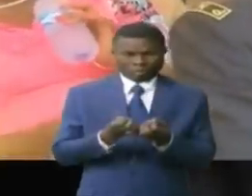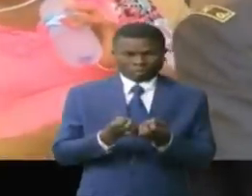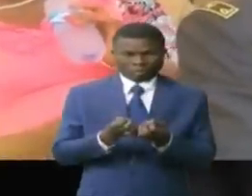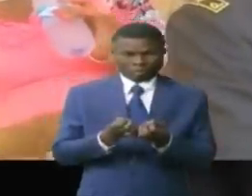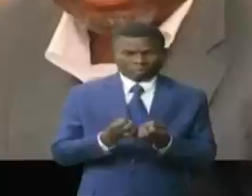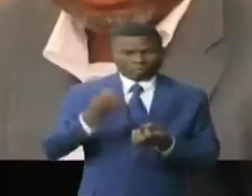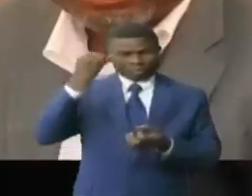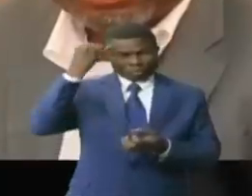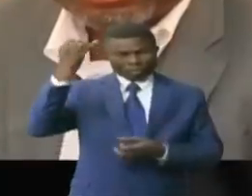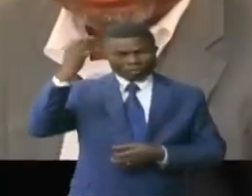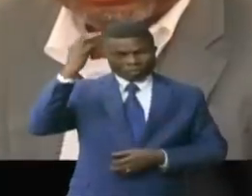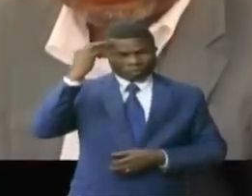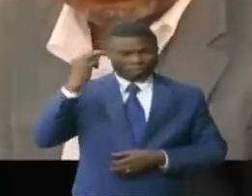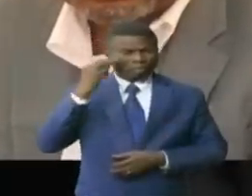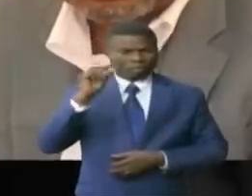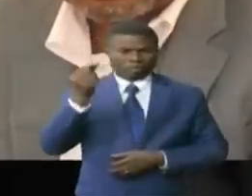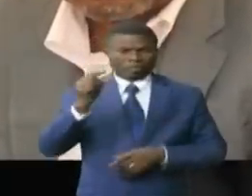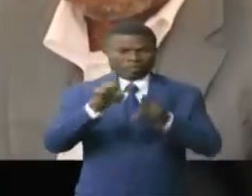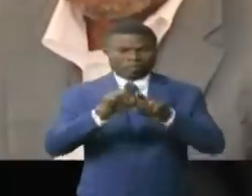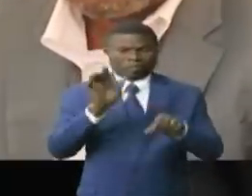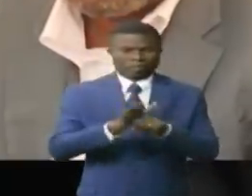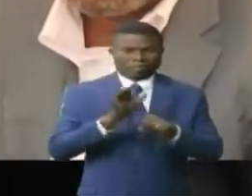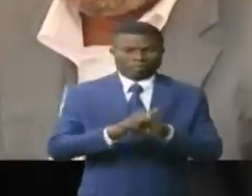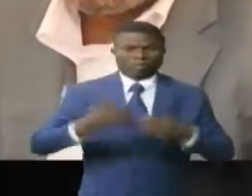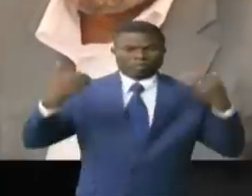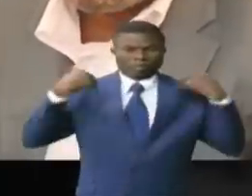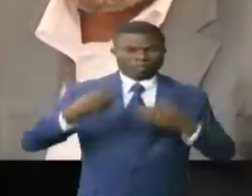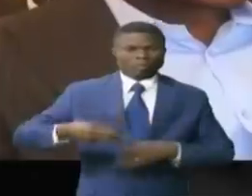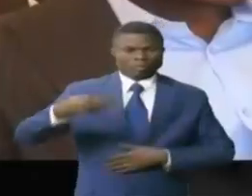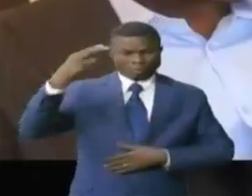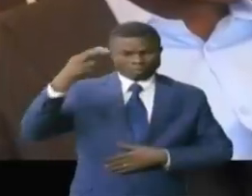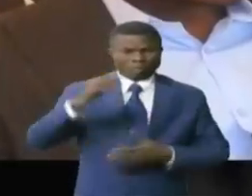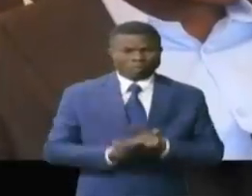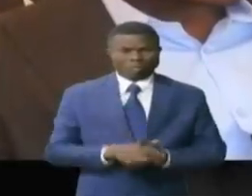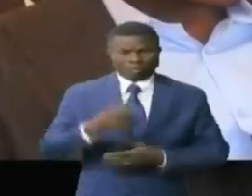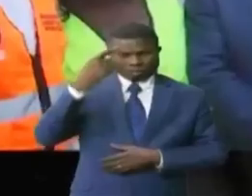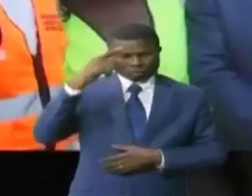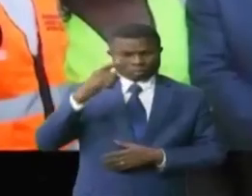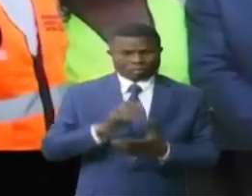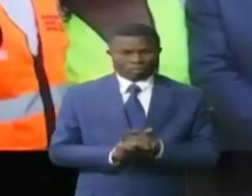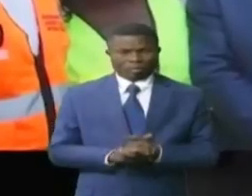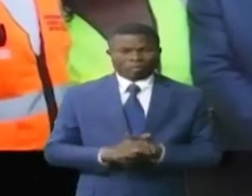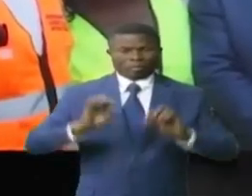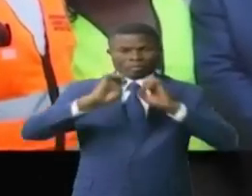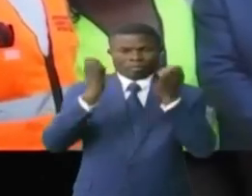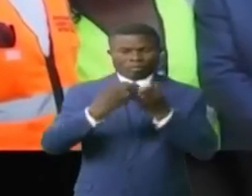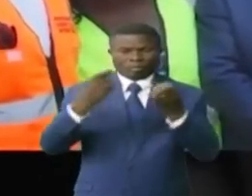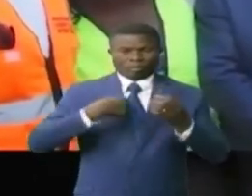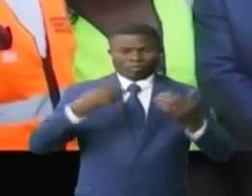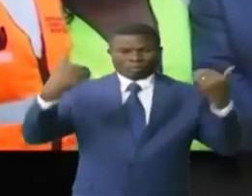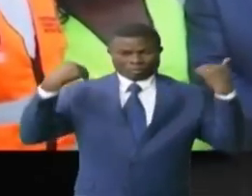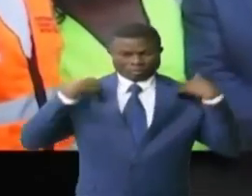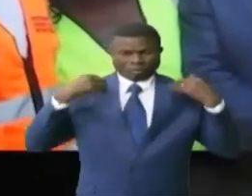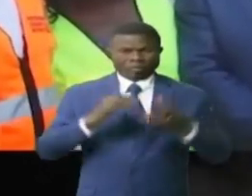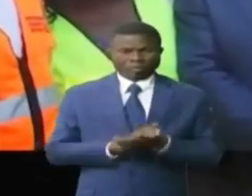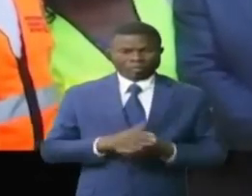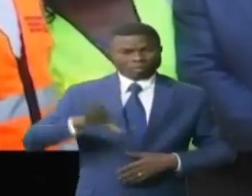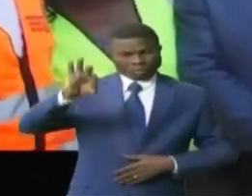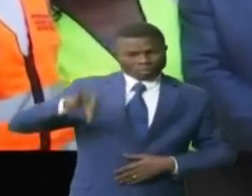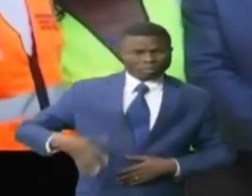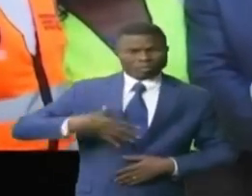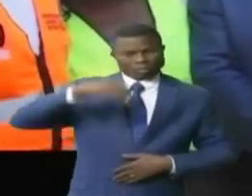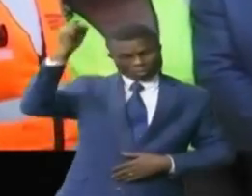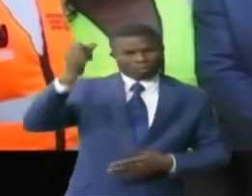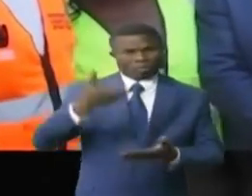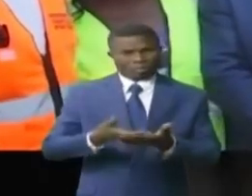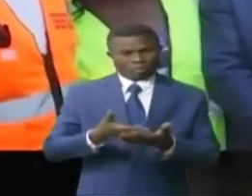ministère des Mines et aussi différentes personnalités. Pour les SAEMAP que je gère, c'est un pari gagné.